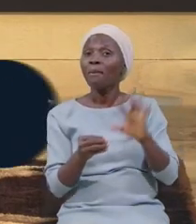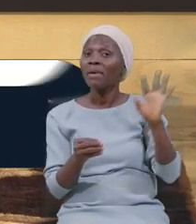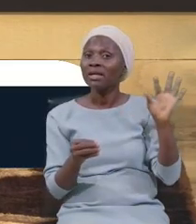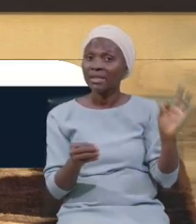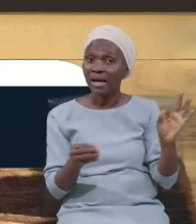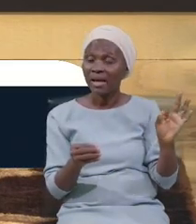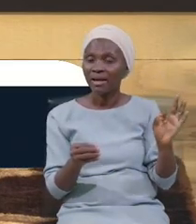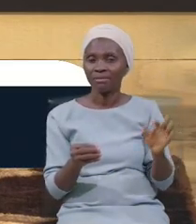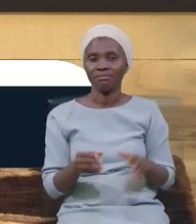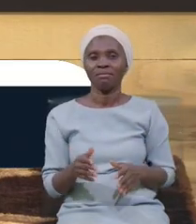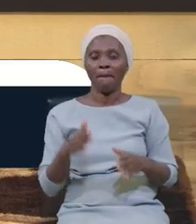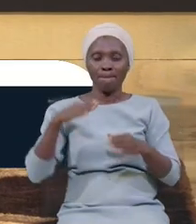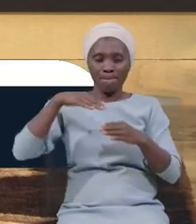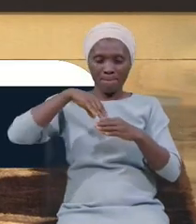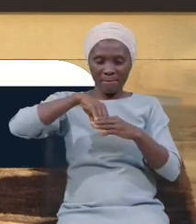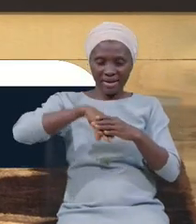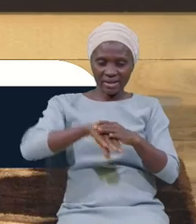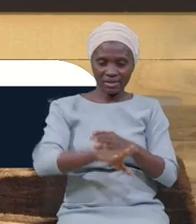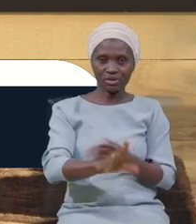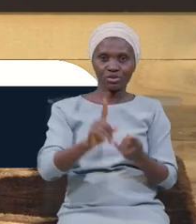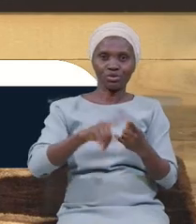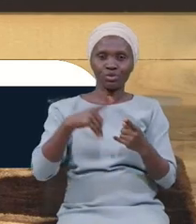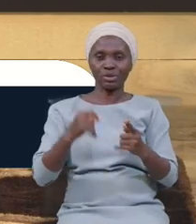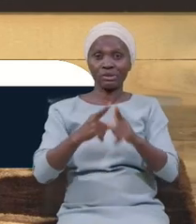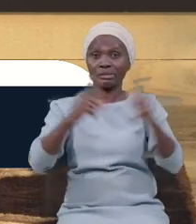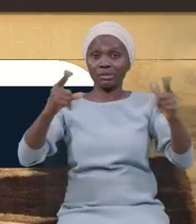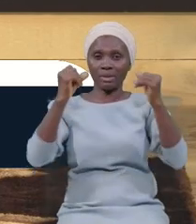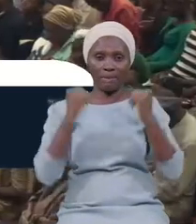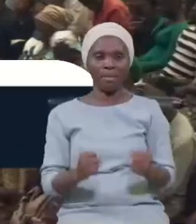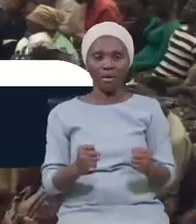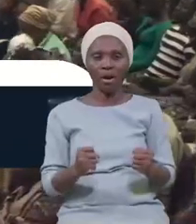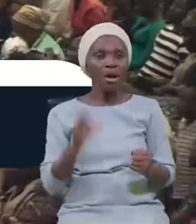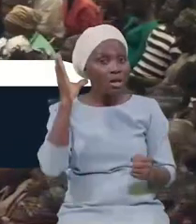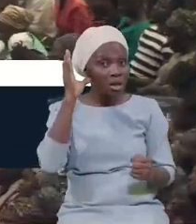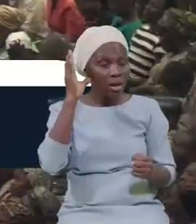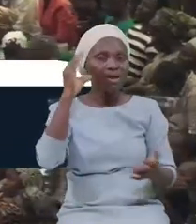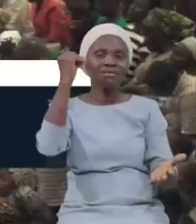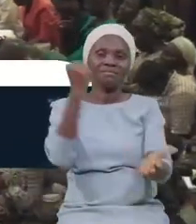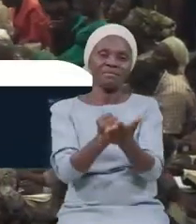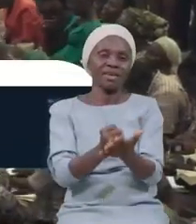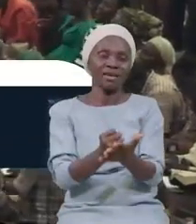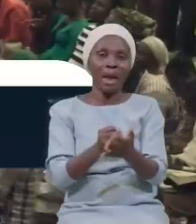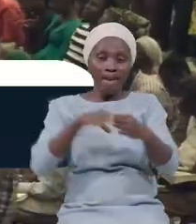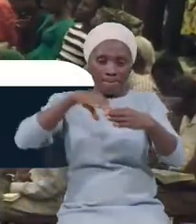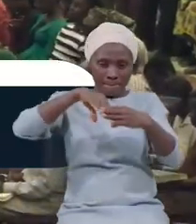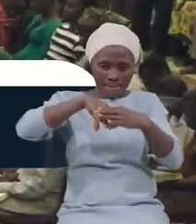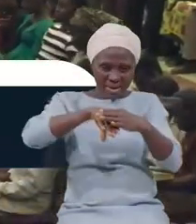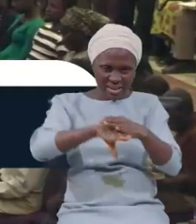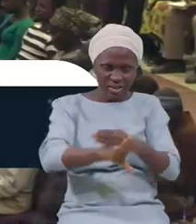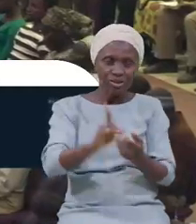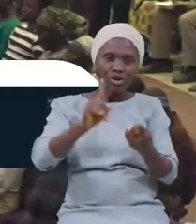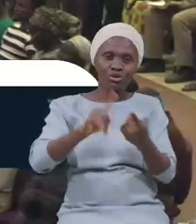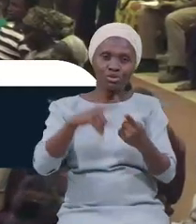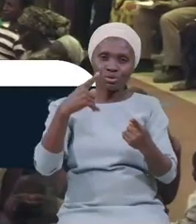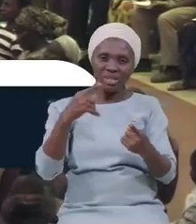La pénétration dans le surnaturel. La pénétration surnaturelle. La